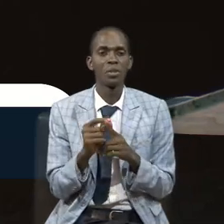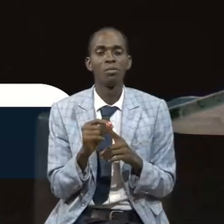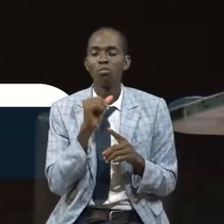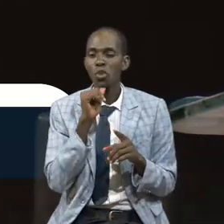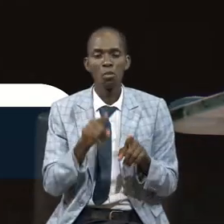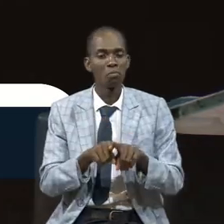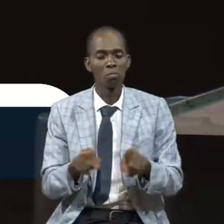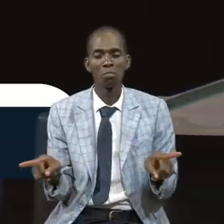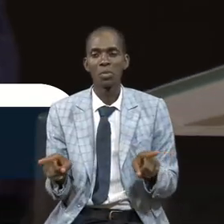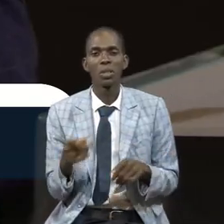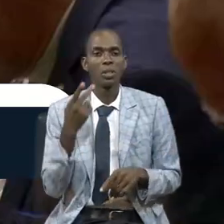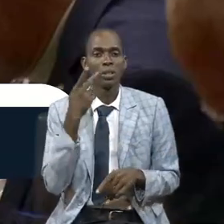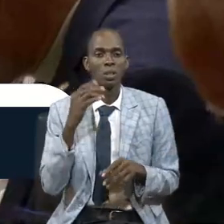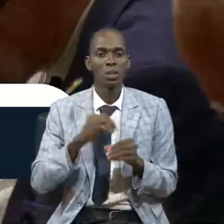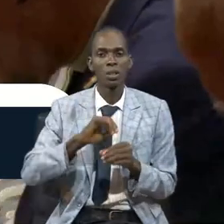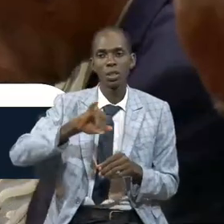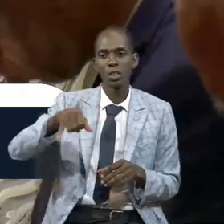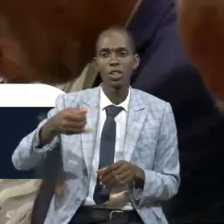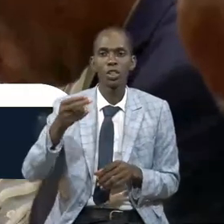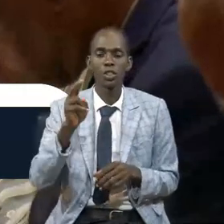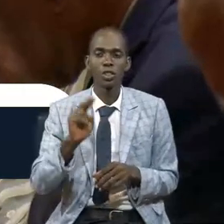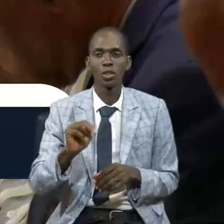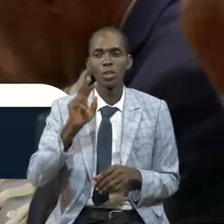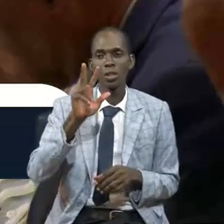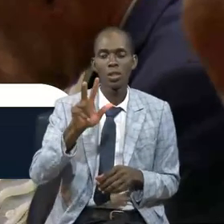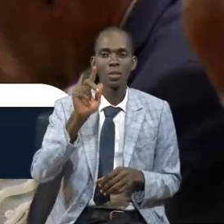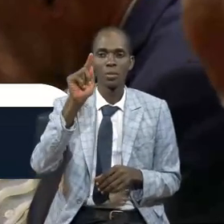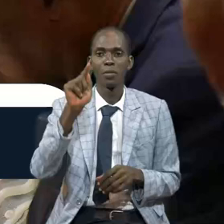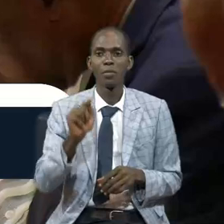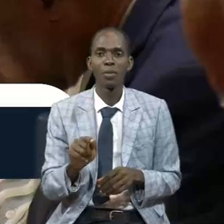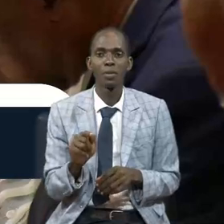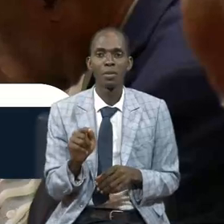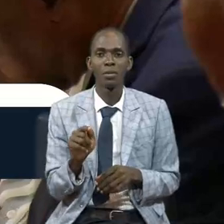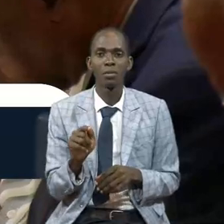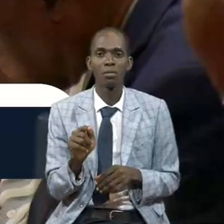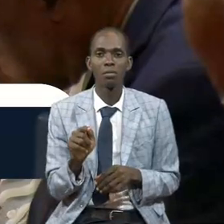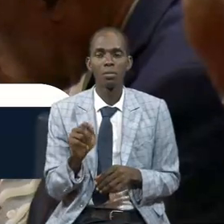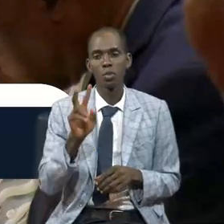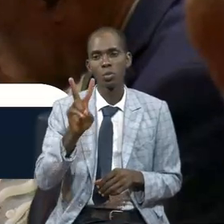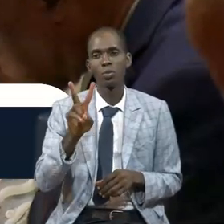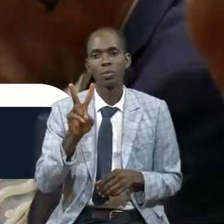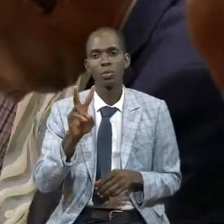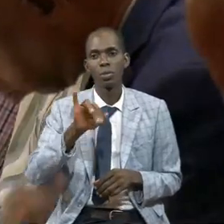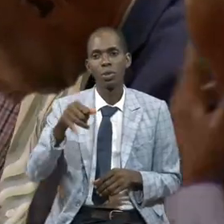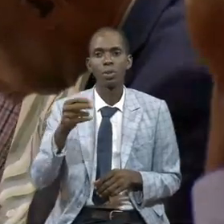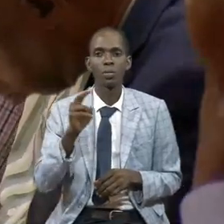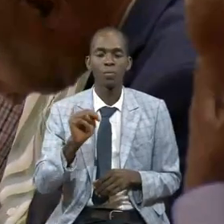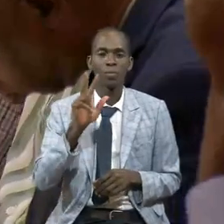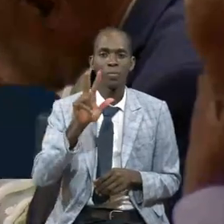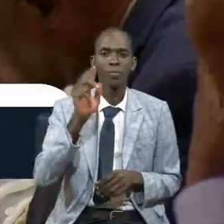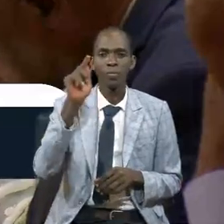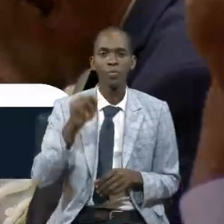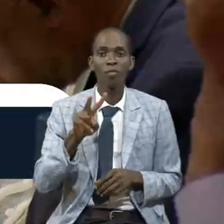est invariable. Allons à Jean chapitre 3, le verset